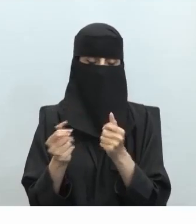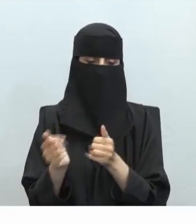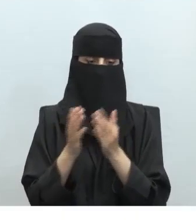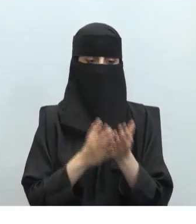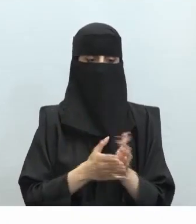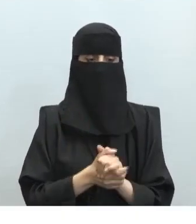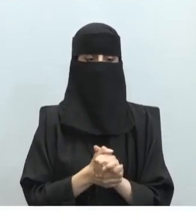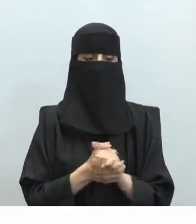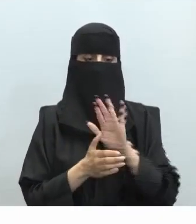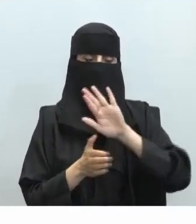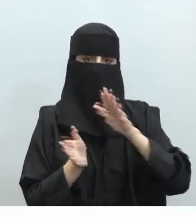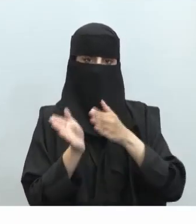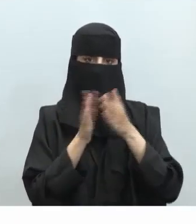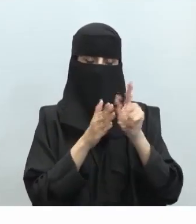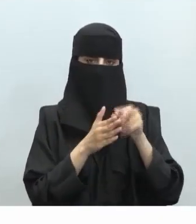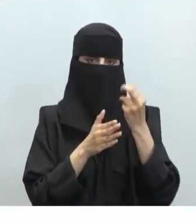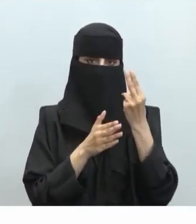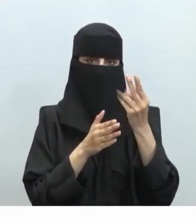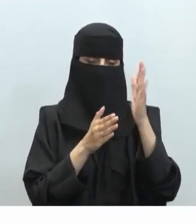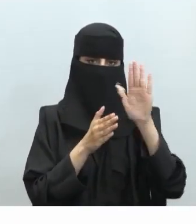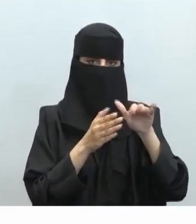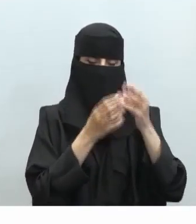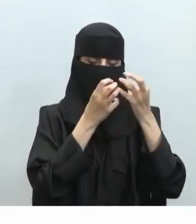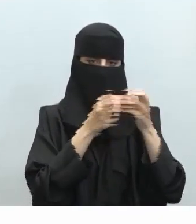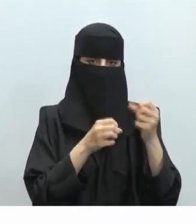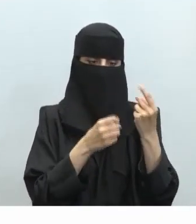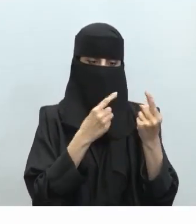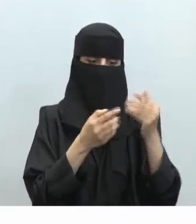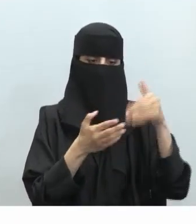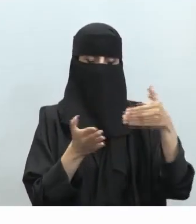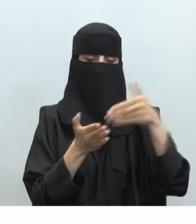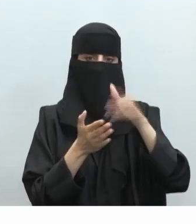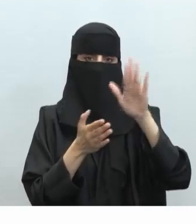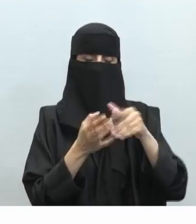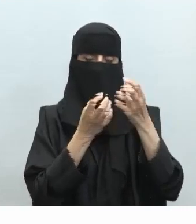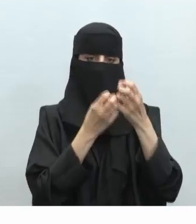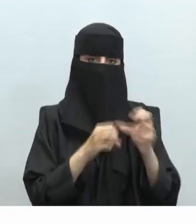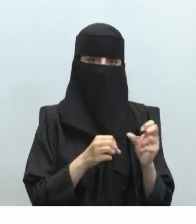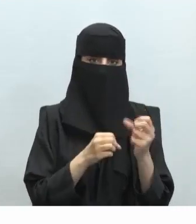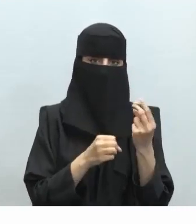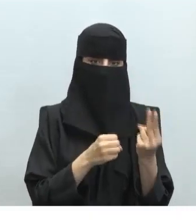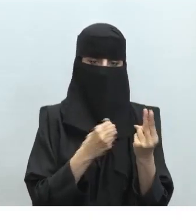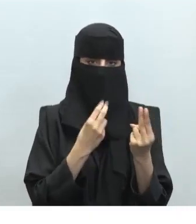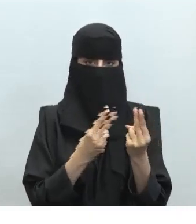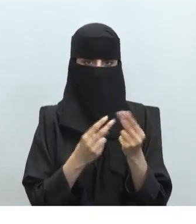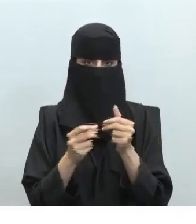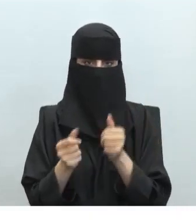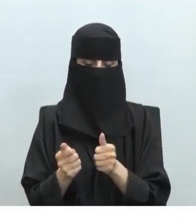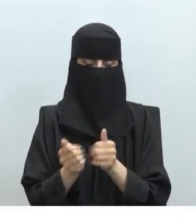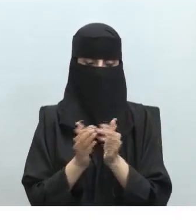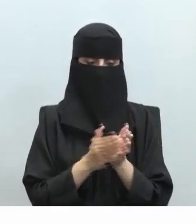بينما هذه الخليه حتى في المرحله الثانيه كانت تنقسم بشكل طبيعي لذلك هذه الخلايا كانت طبيعيه ثنائيه